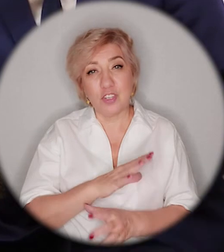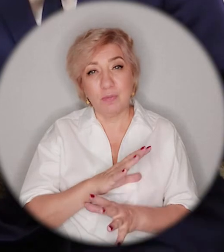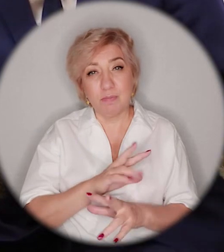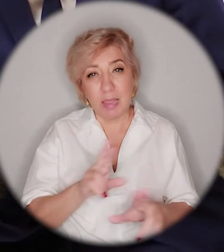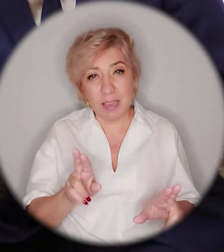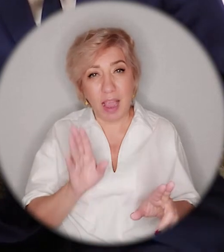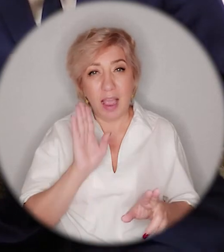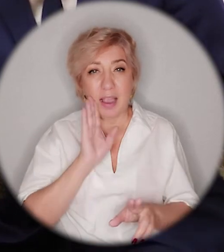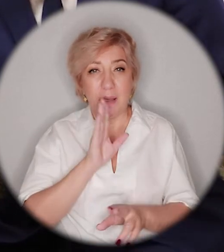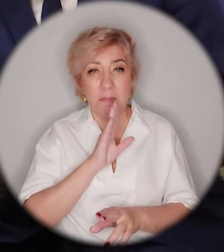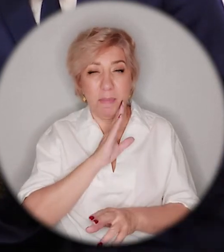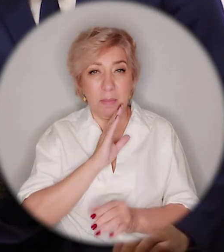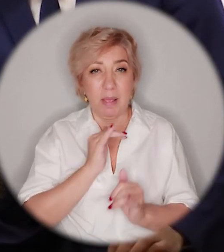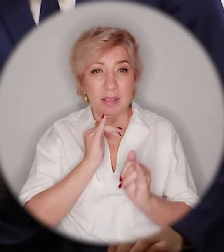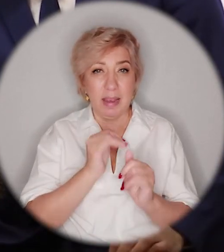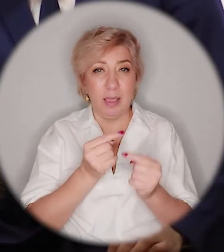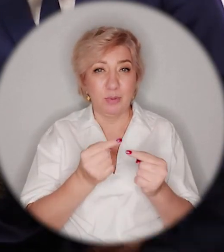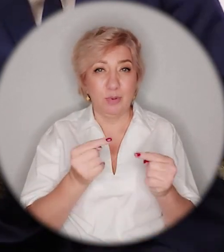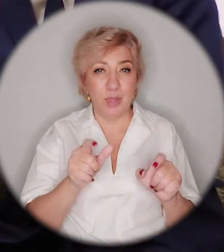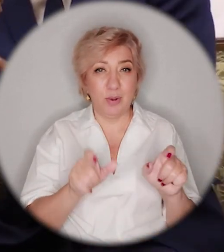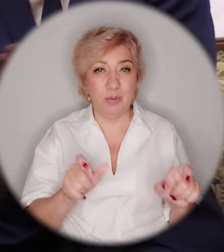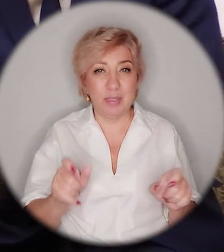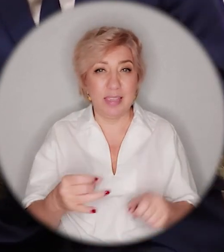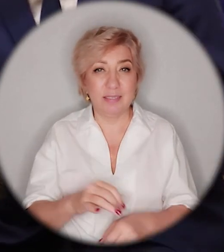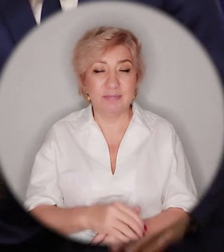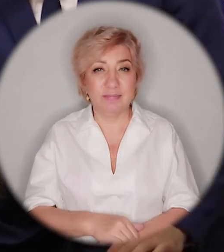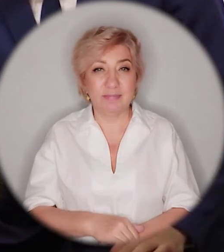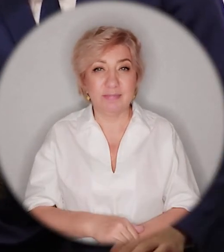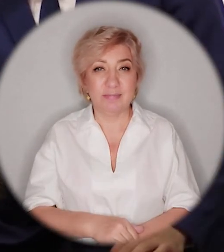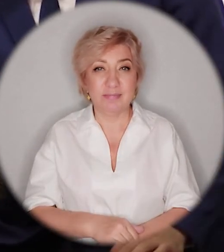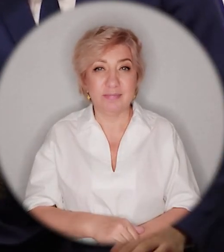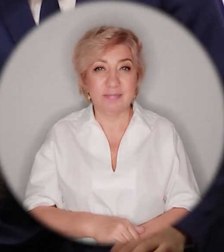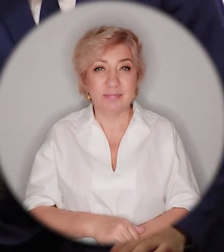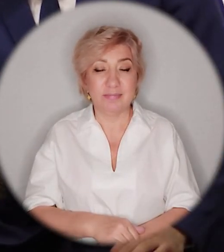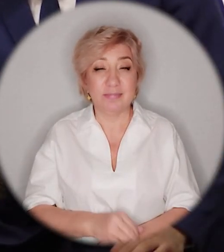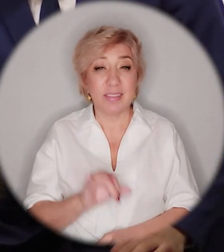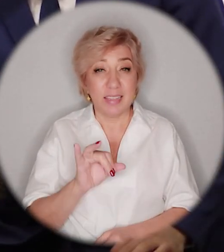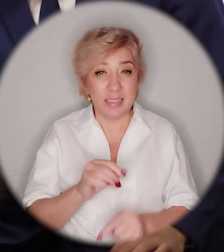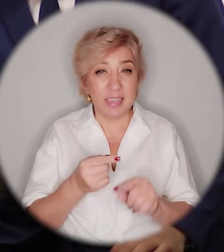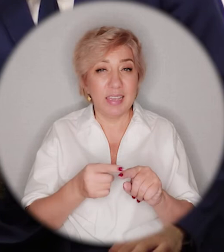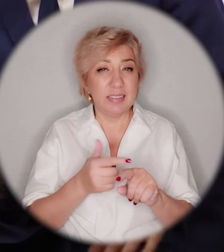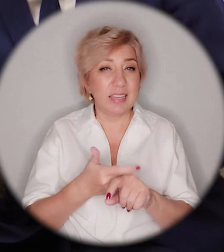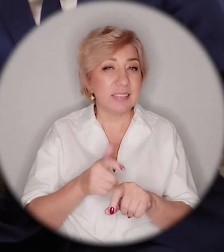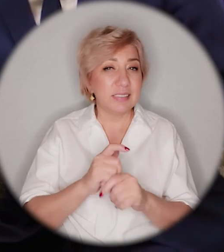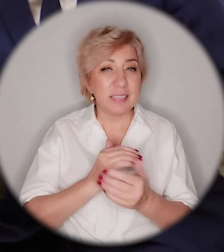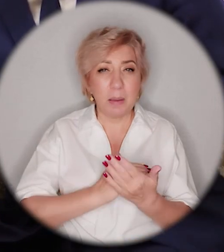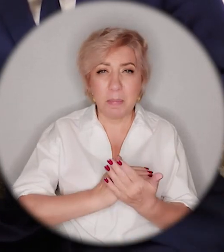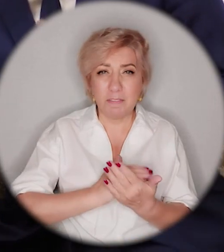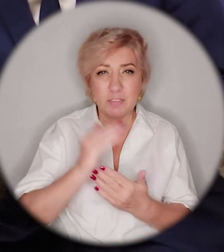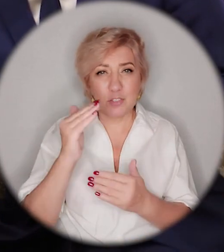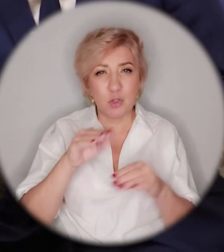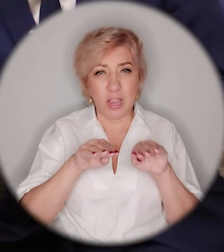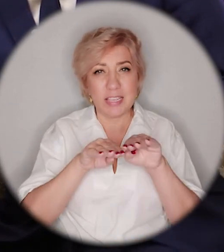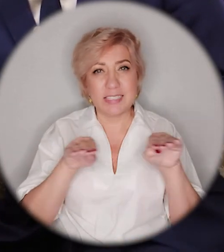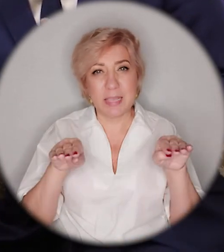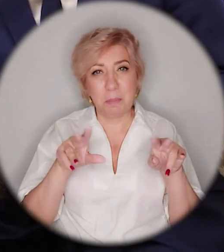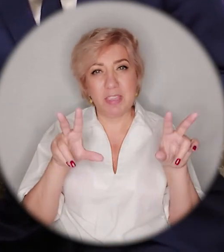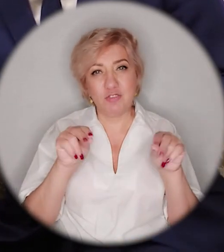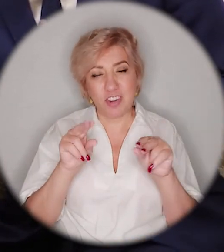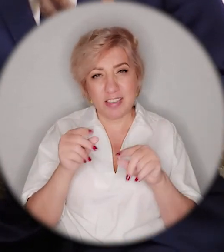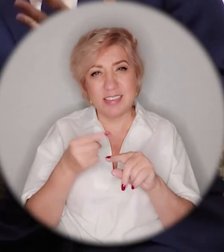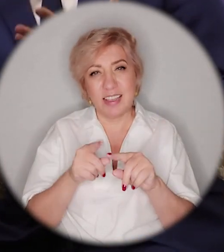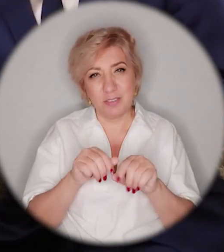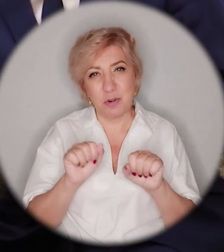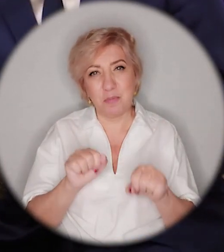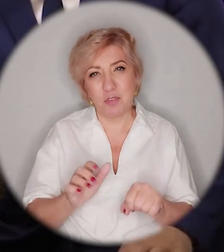внутри хочет быть как мать для других людей и это самая высокая степень